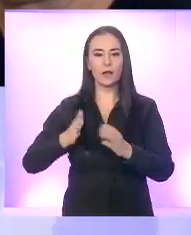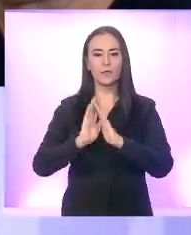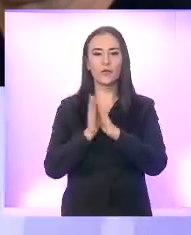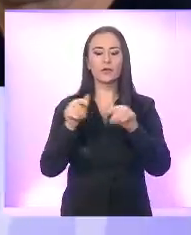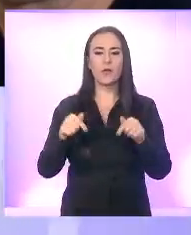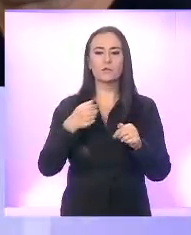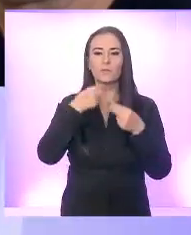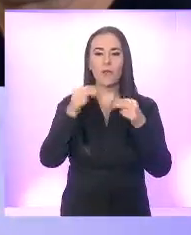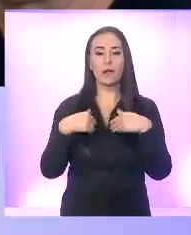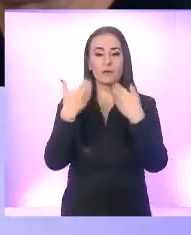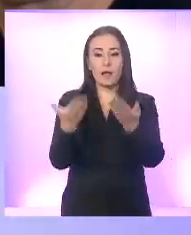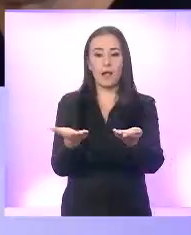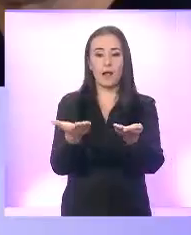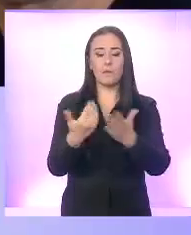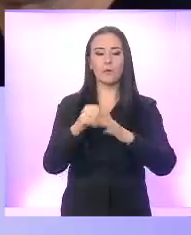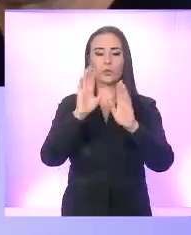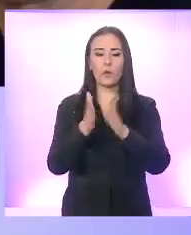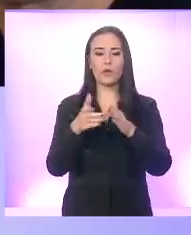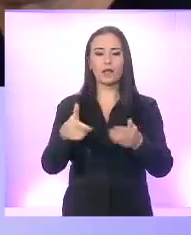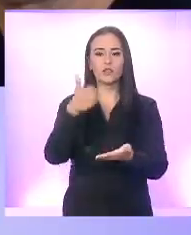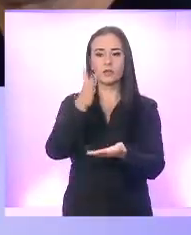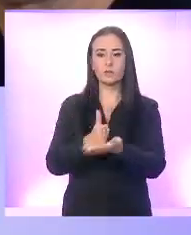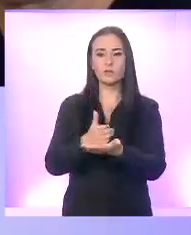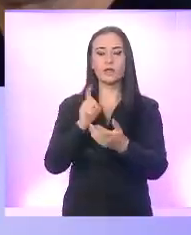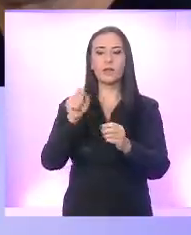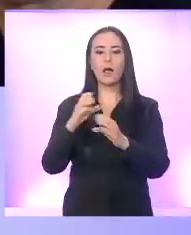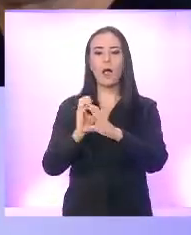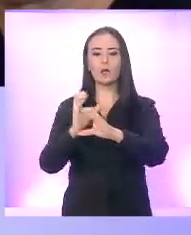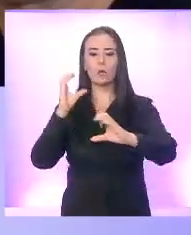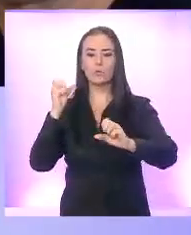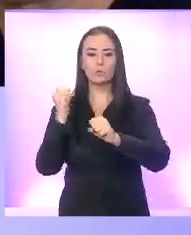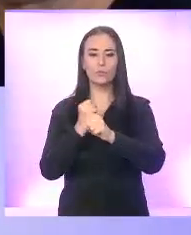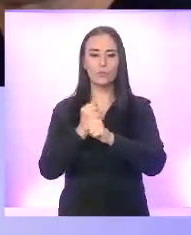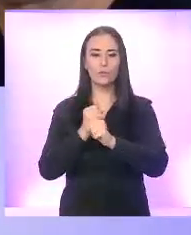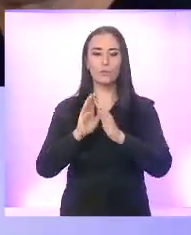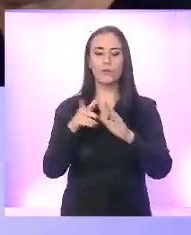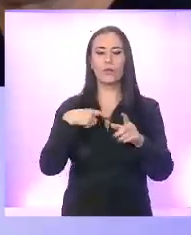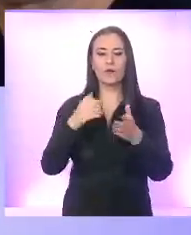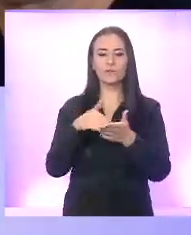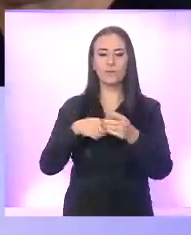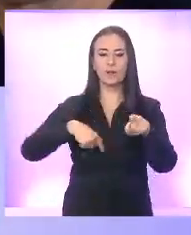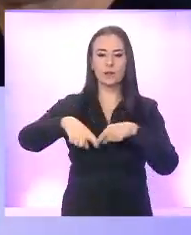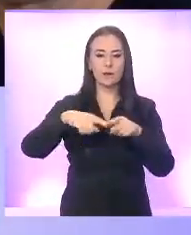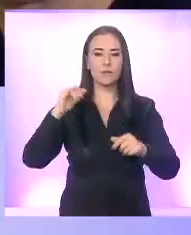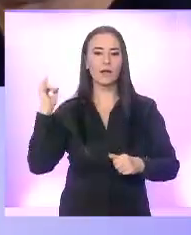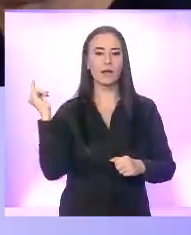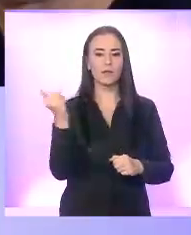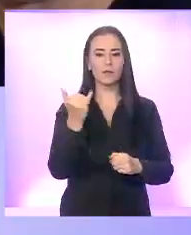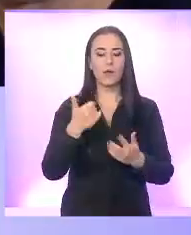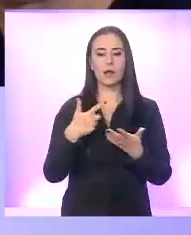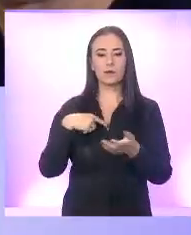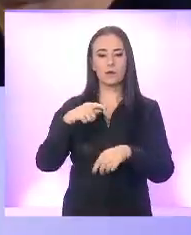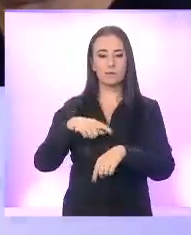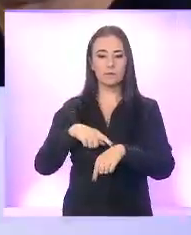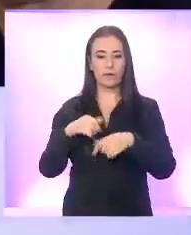putea pune la dispoziție și avea un serviciu de autobuze, de microbuze, care să transporte călători în zonele respective.